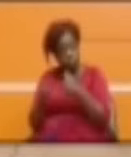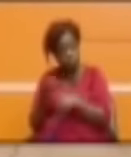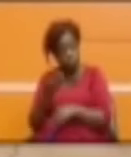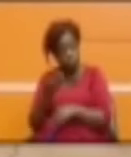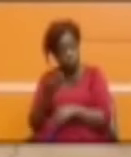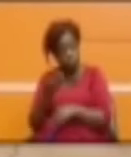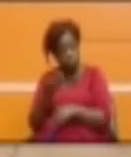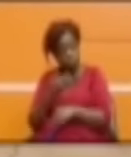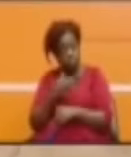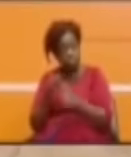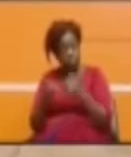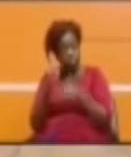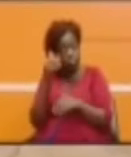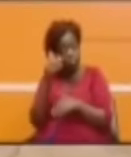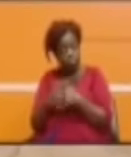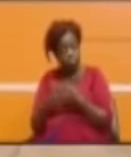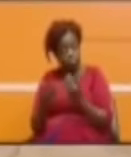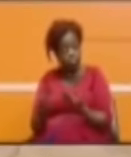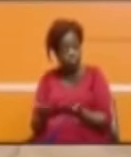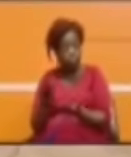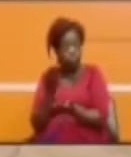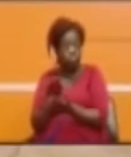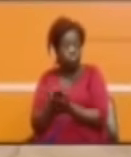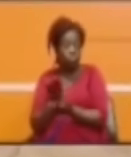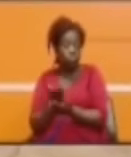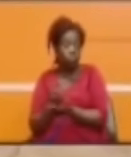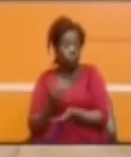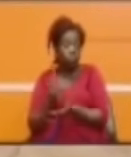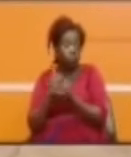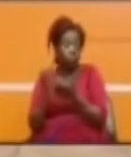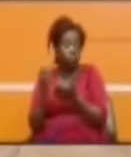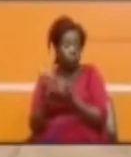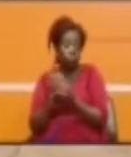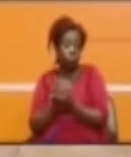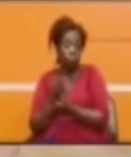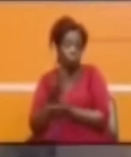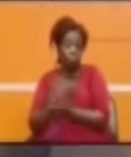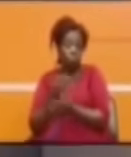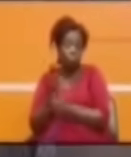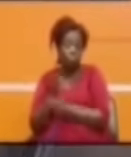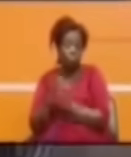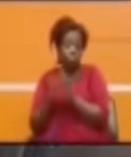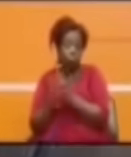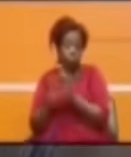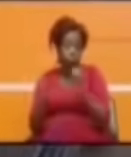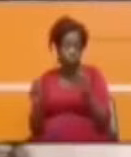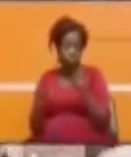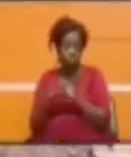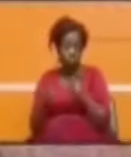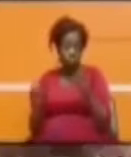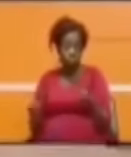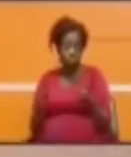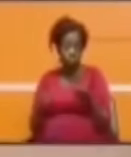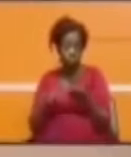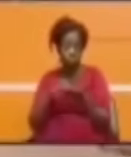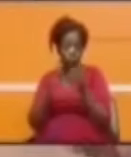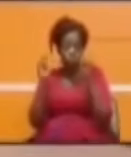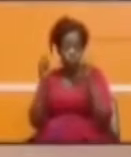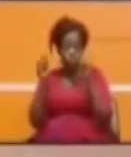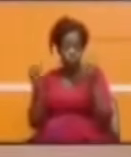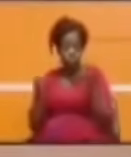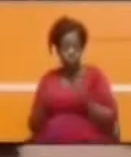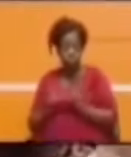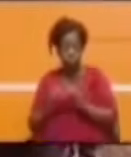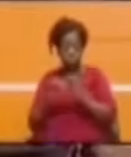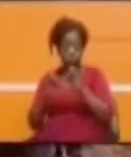okumpi. Naye tubadde tusaba ku buyambi wakati tubulamu bizimbe. atwabadde wakajagalo ku ttendekero ly'ebyobulamu